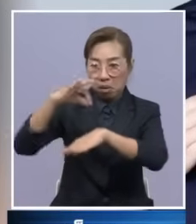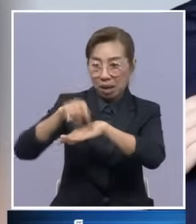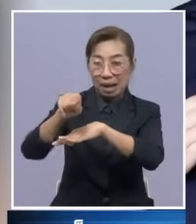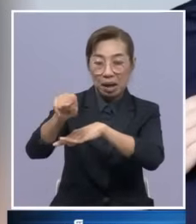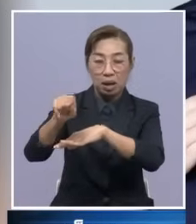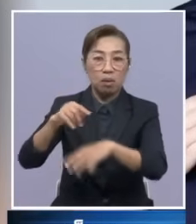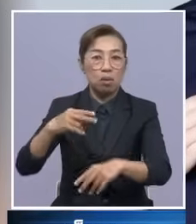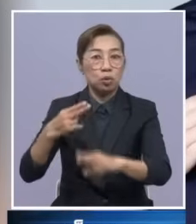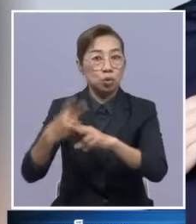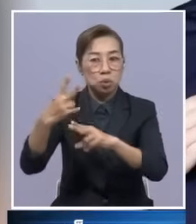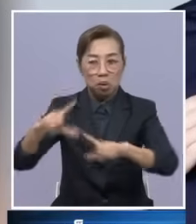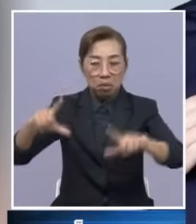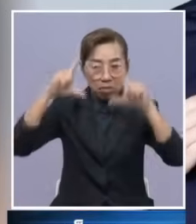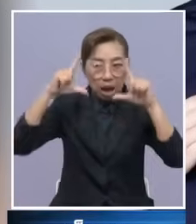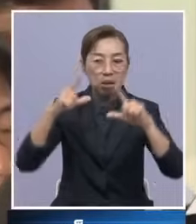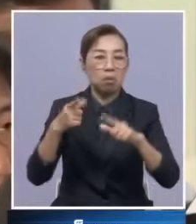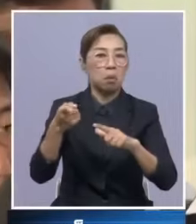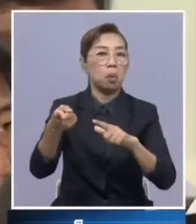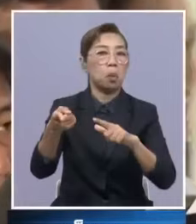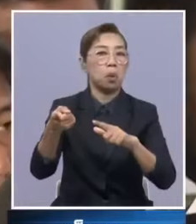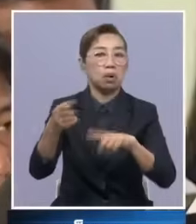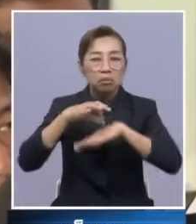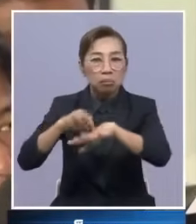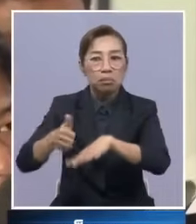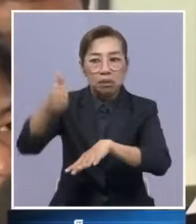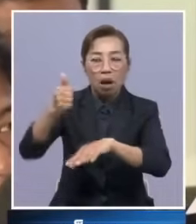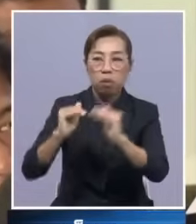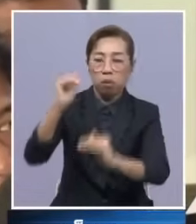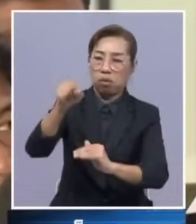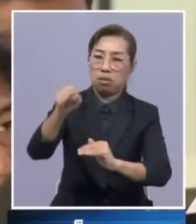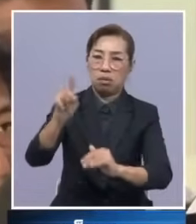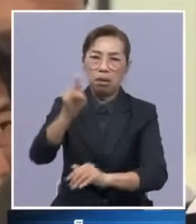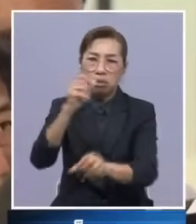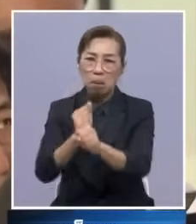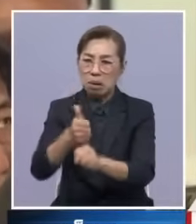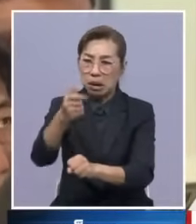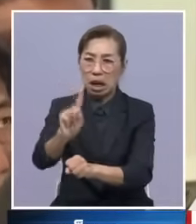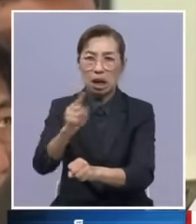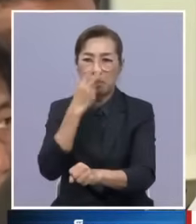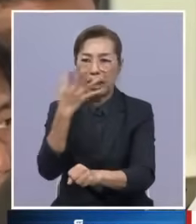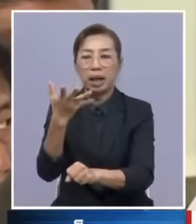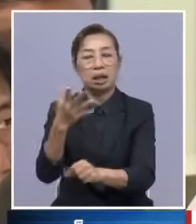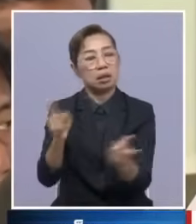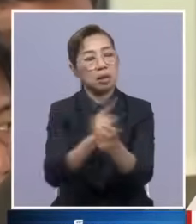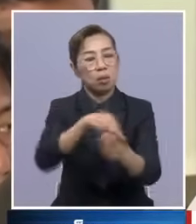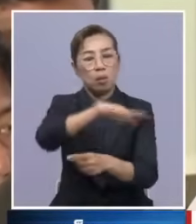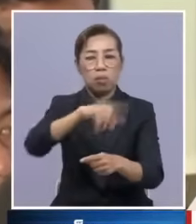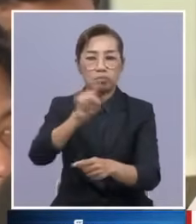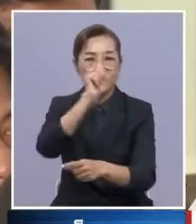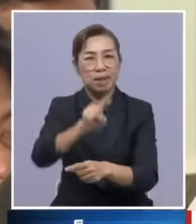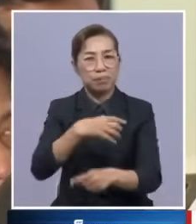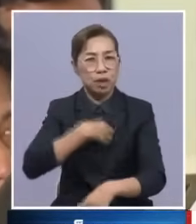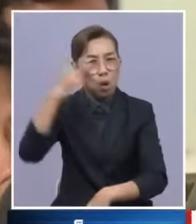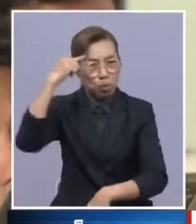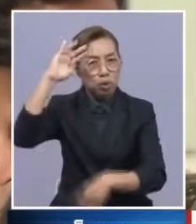ชี้แจงให้สังคมได้ทราบว่าเขามีผลงานเด่นอะไรผมจึงมีคำถามสำคัญว่าสังคมตำรวจเนี่ยจะหลุดพ้นจ